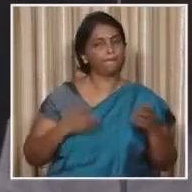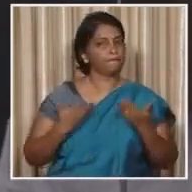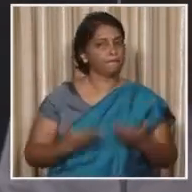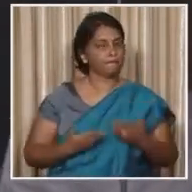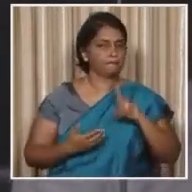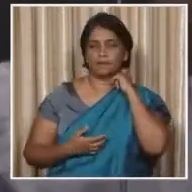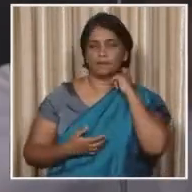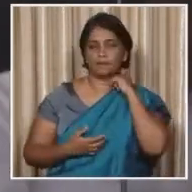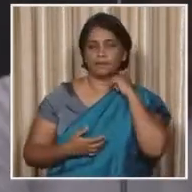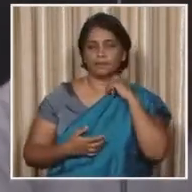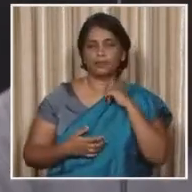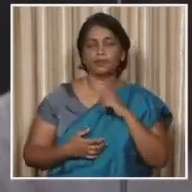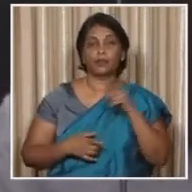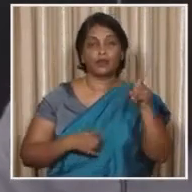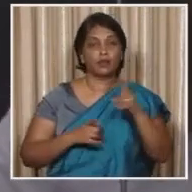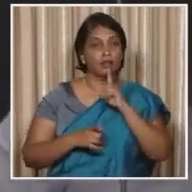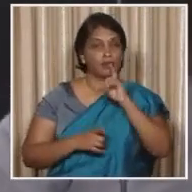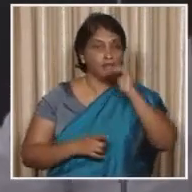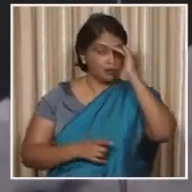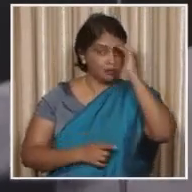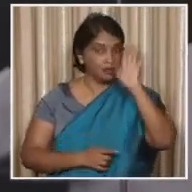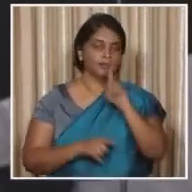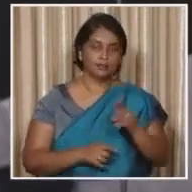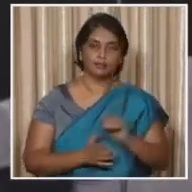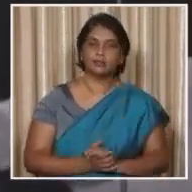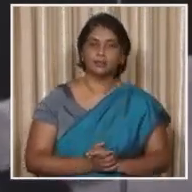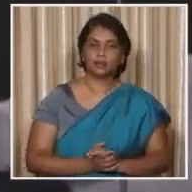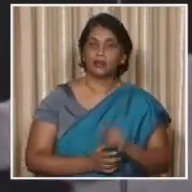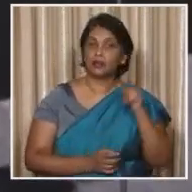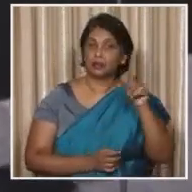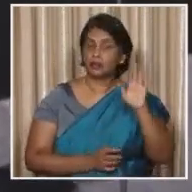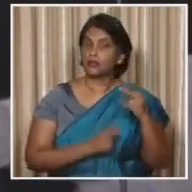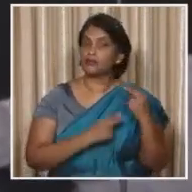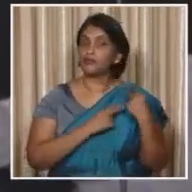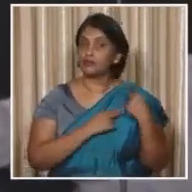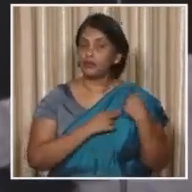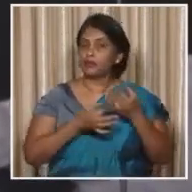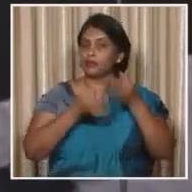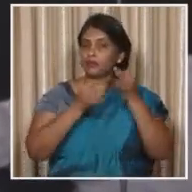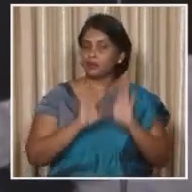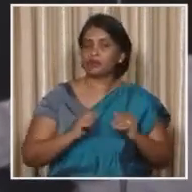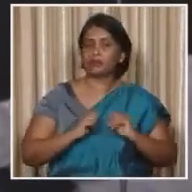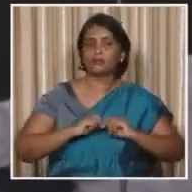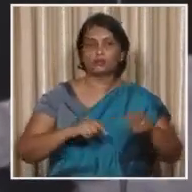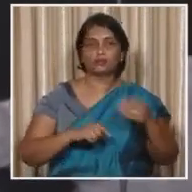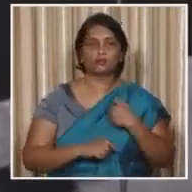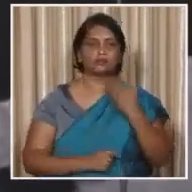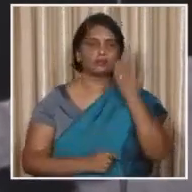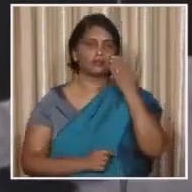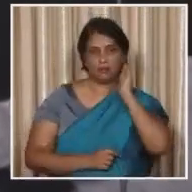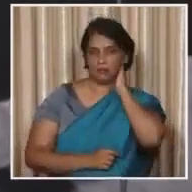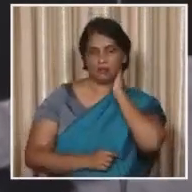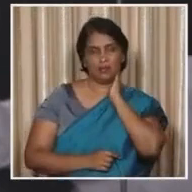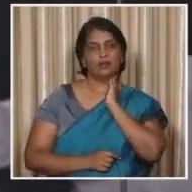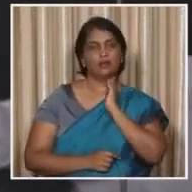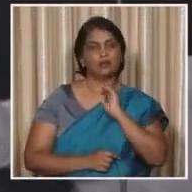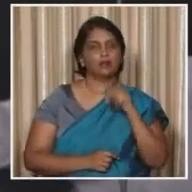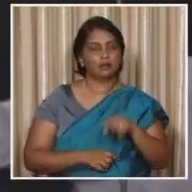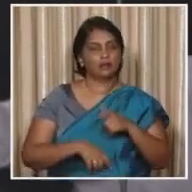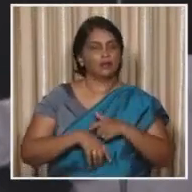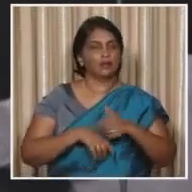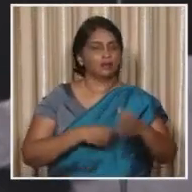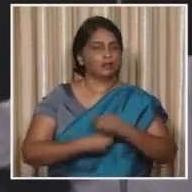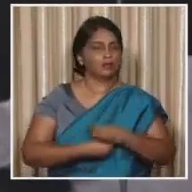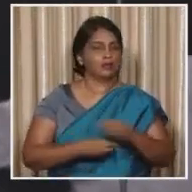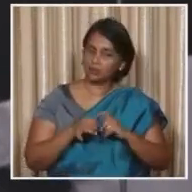වර්තමාන කතානායකතුමා ඒ කතානායකවරයා හැටියට මම මේ කියන්නේ එතුමාගේ භූමිකාව නිසි පරිදි ඉටි කරනවායි කියලා අපිට පිළිගන්න පුළුවන් කමක් නැහැ දැන් මේ කාලය